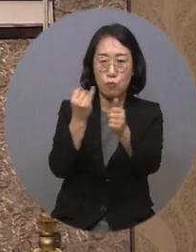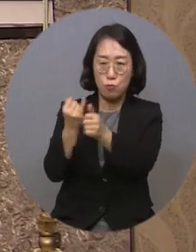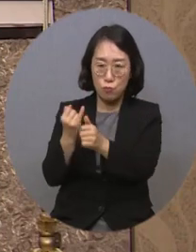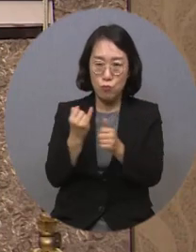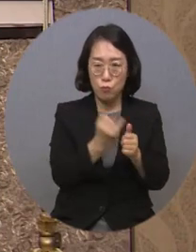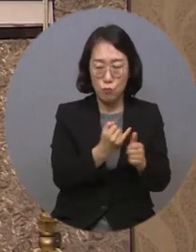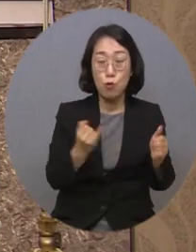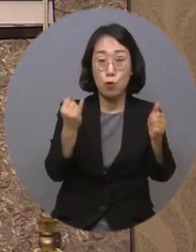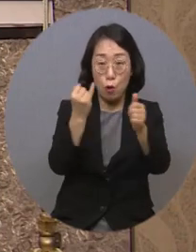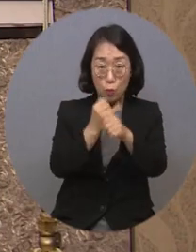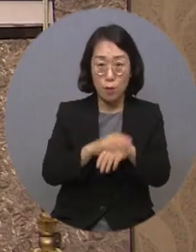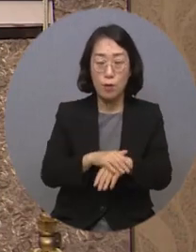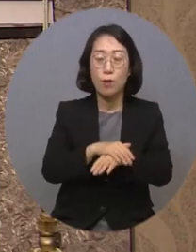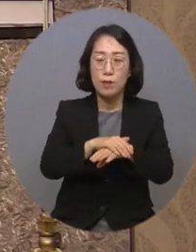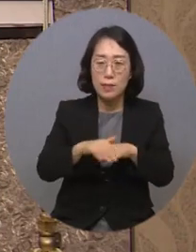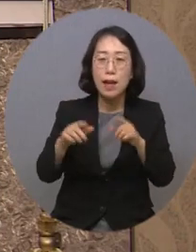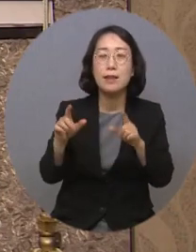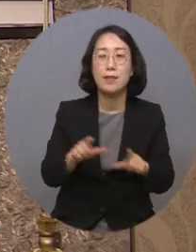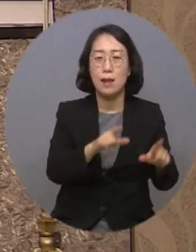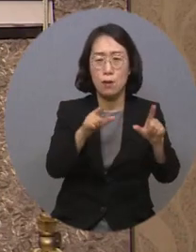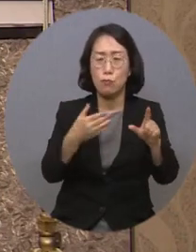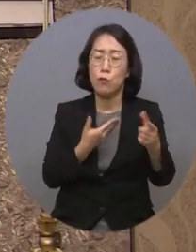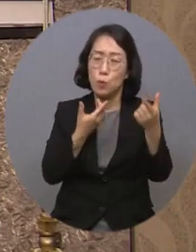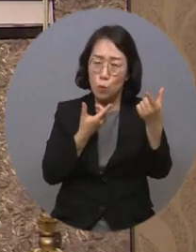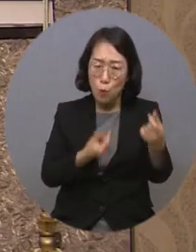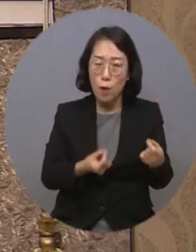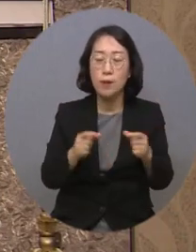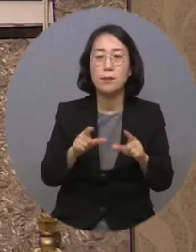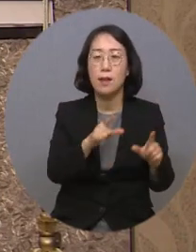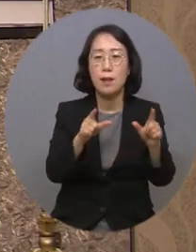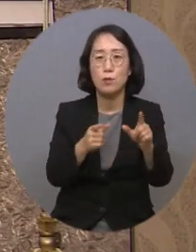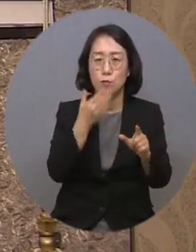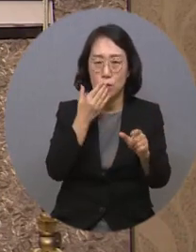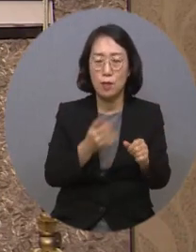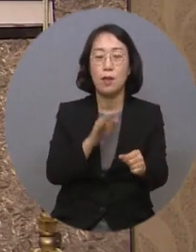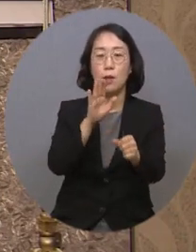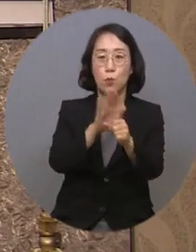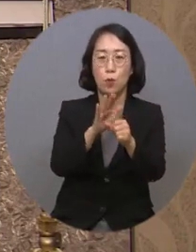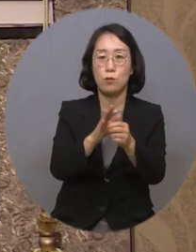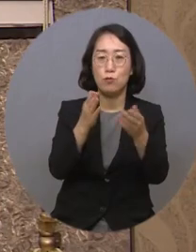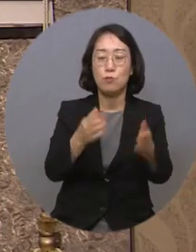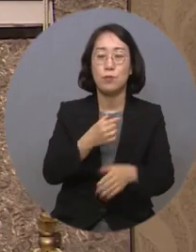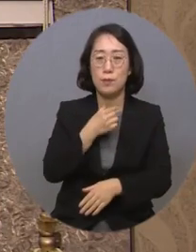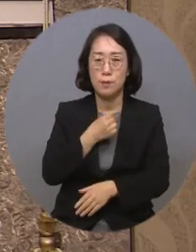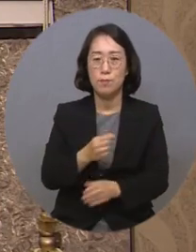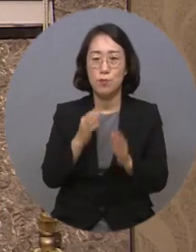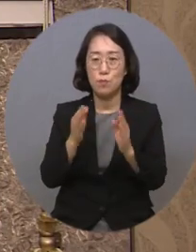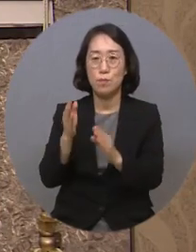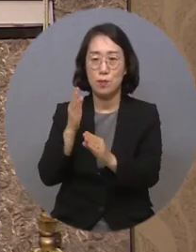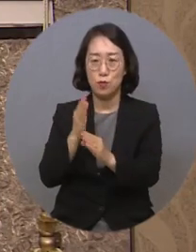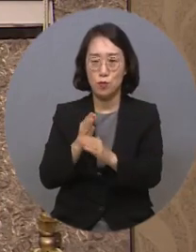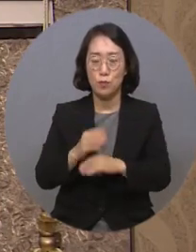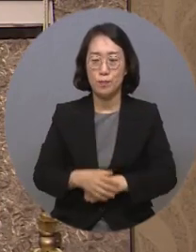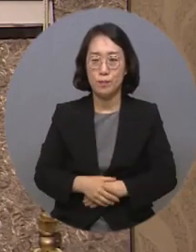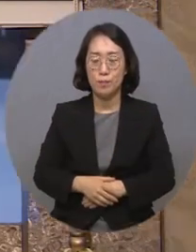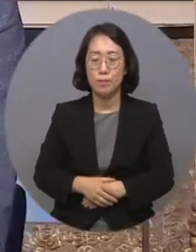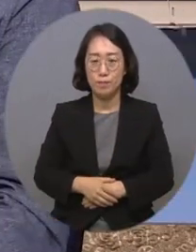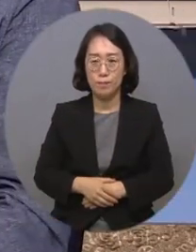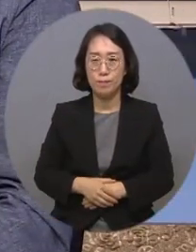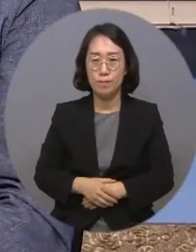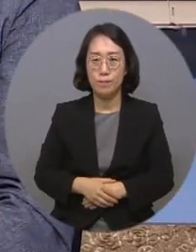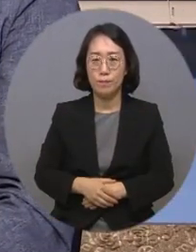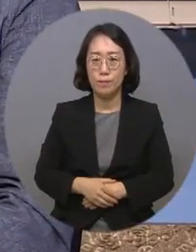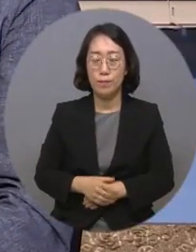친구들도 좀 사람답게 우리하고 똑같이 살 수 있도록 이렇게 지금 만들려고 지금 준비를 하고 있어요. 네, 지금 네. 보면